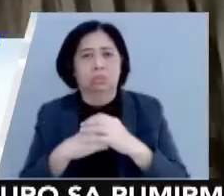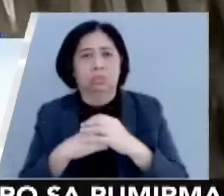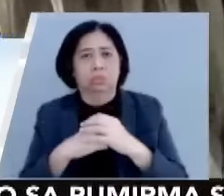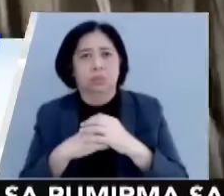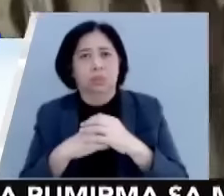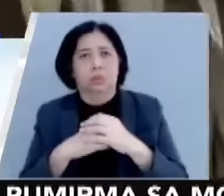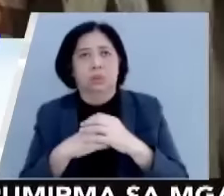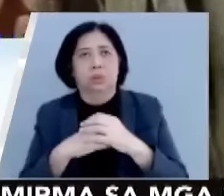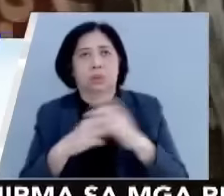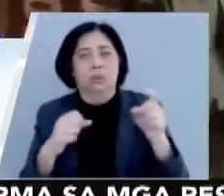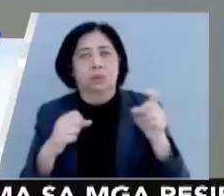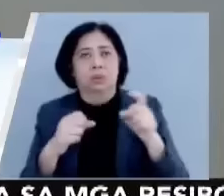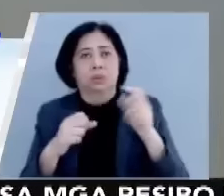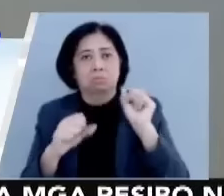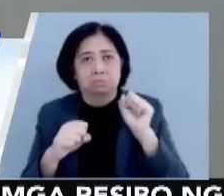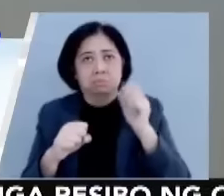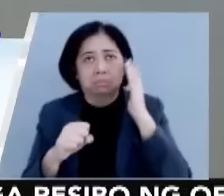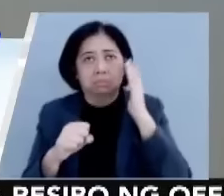ihatid ako dun sa school.